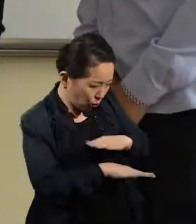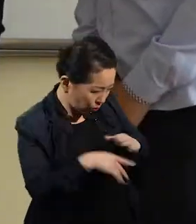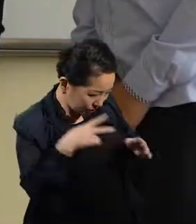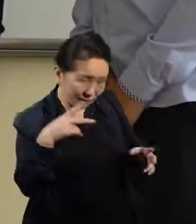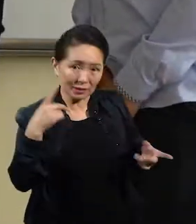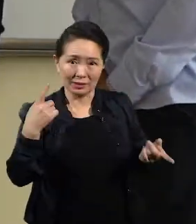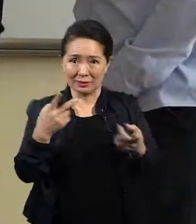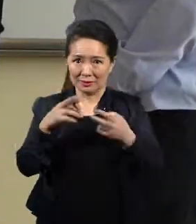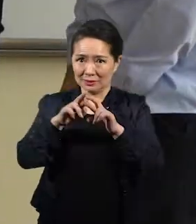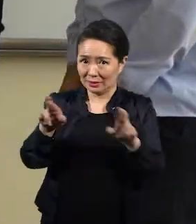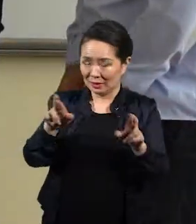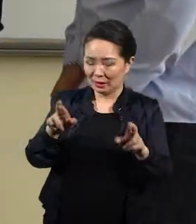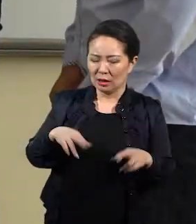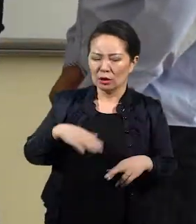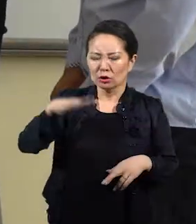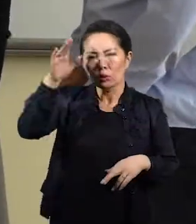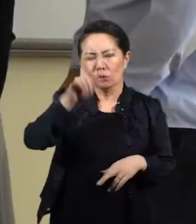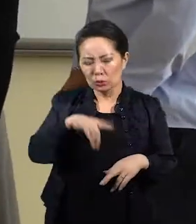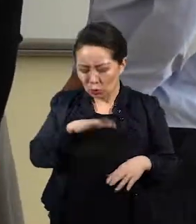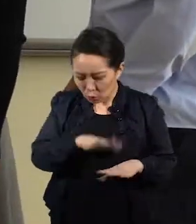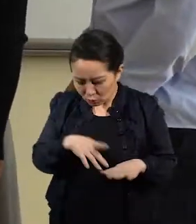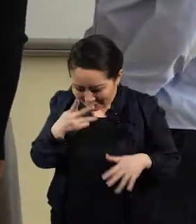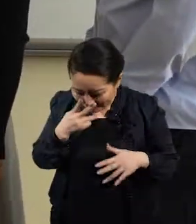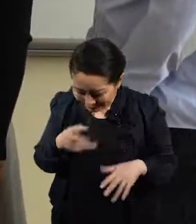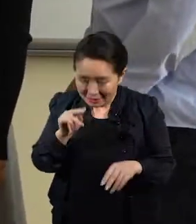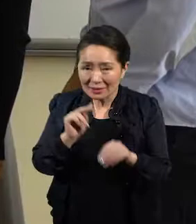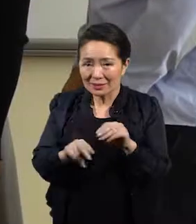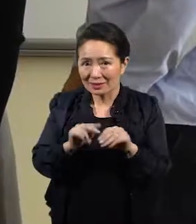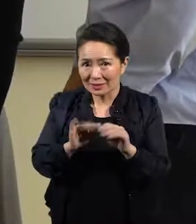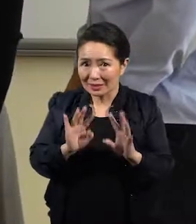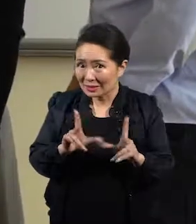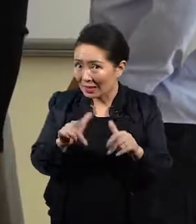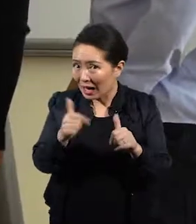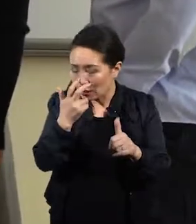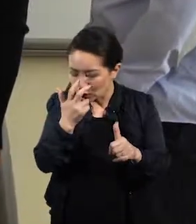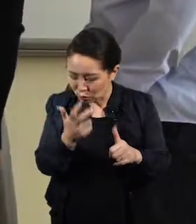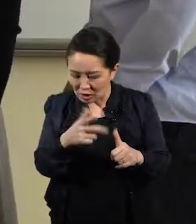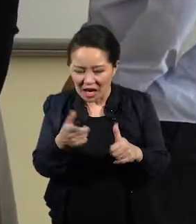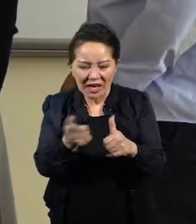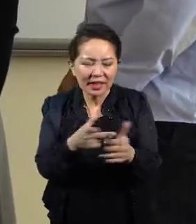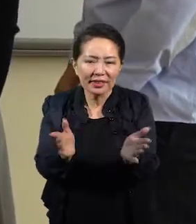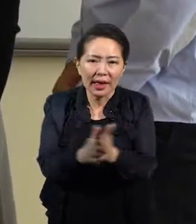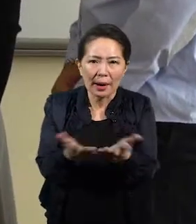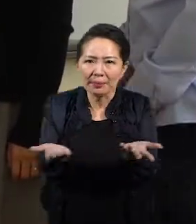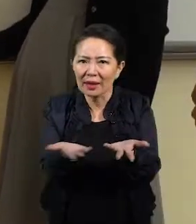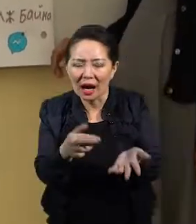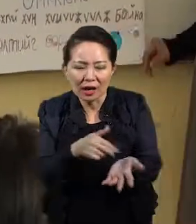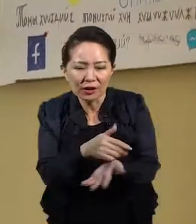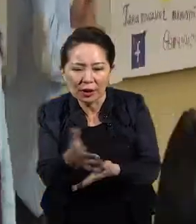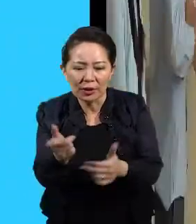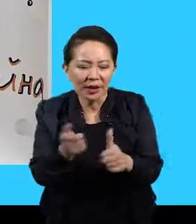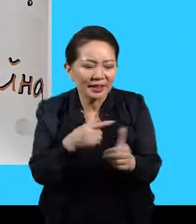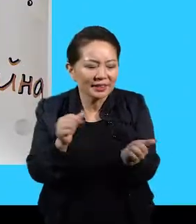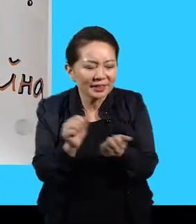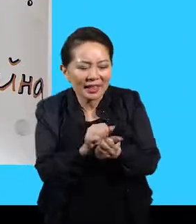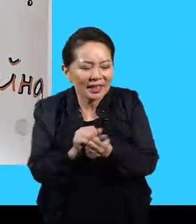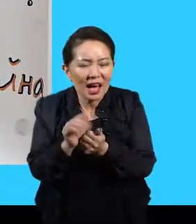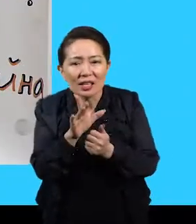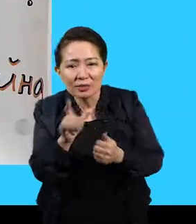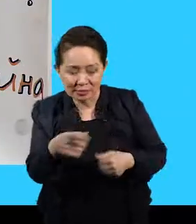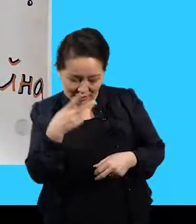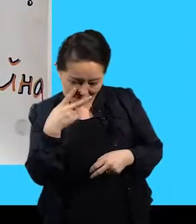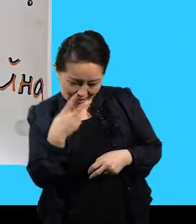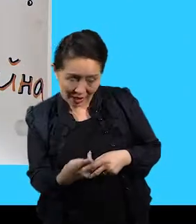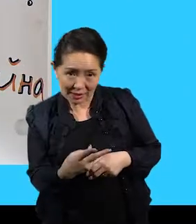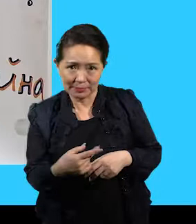нь гэвэл одоо хүүхдүүдийн хараа хяналтыг одоо сайжруулах те яг хэлтэй хаана яаж яваад байгаа бол хинтээ найз төхөлөөд байна гэдгийг мэдэх. Цахим